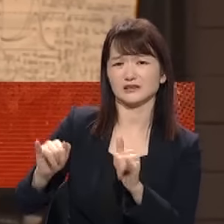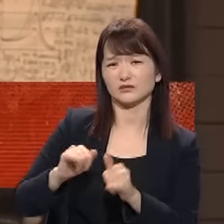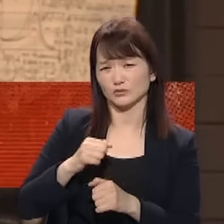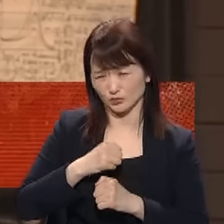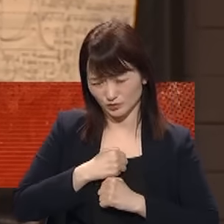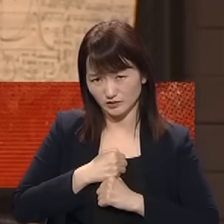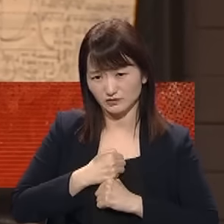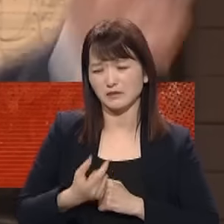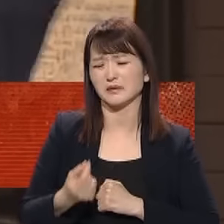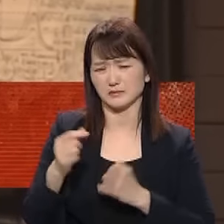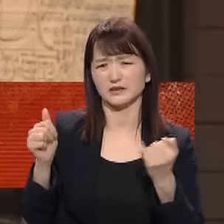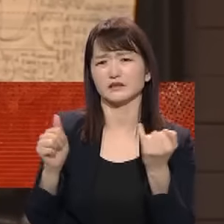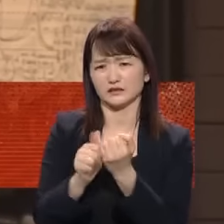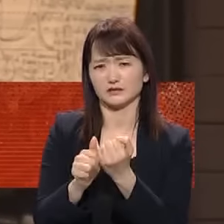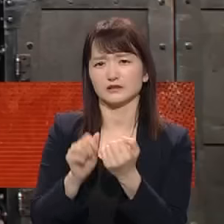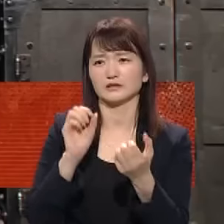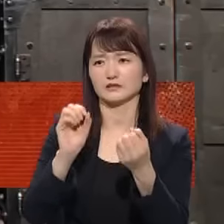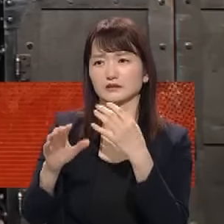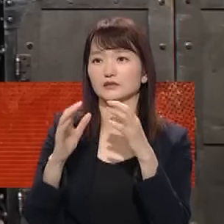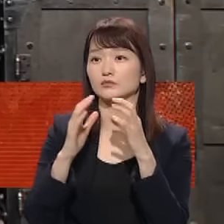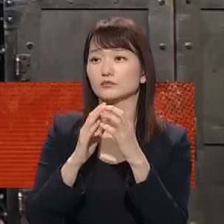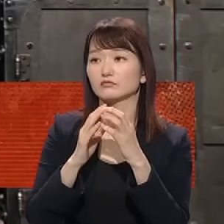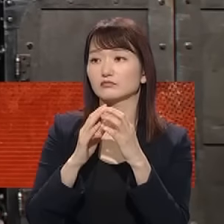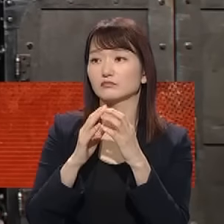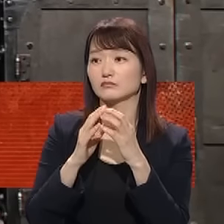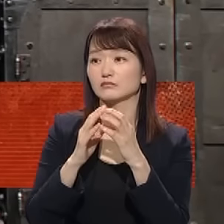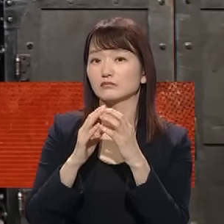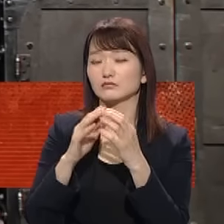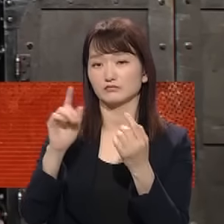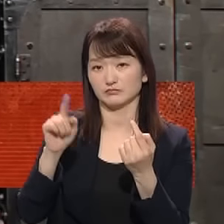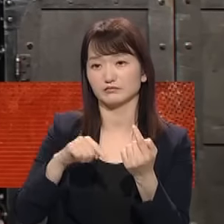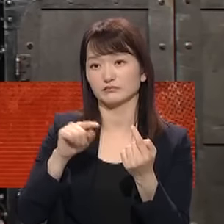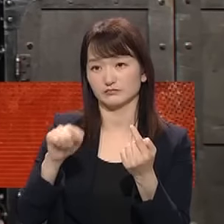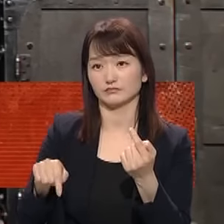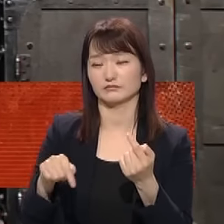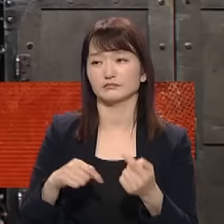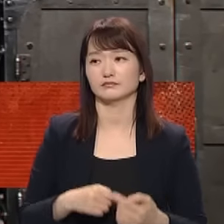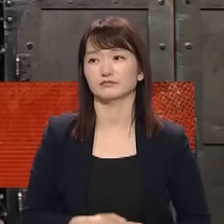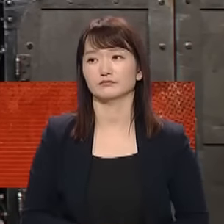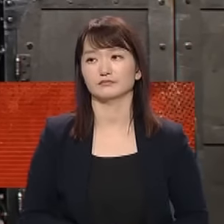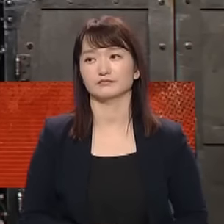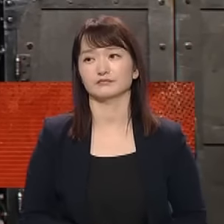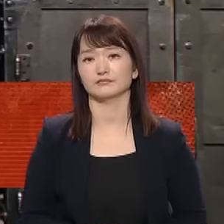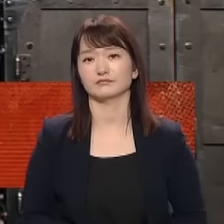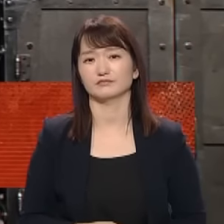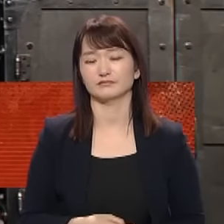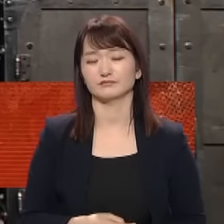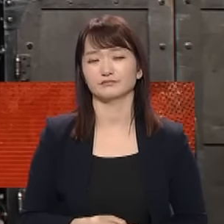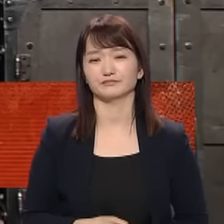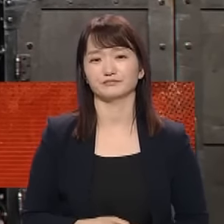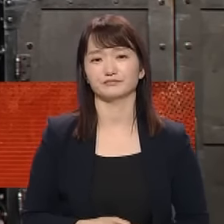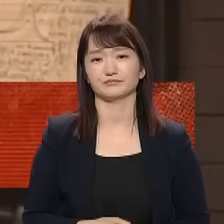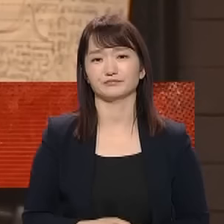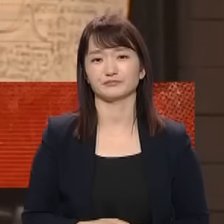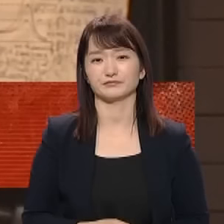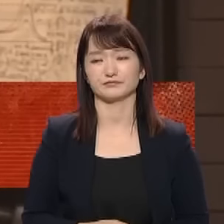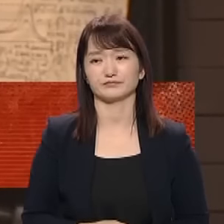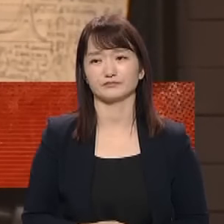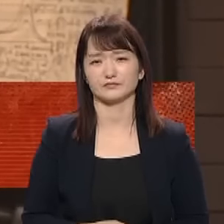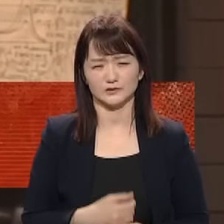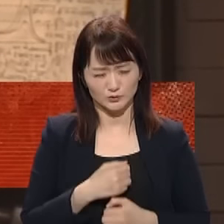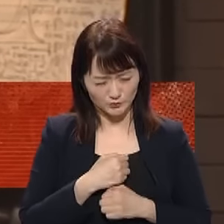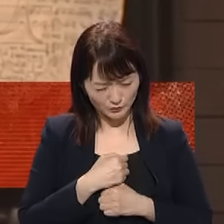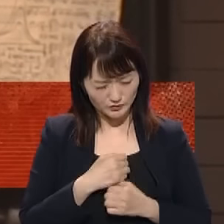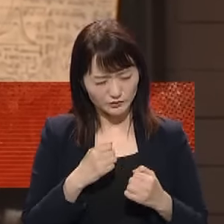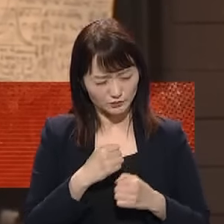돼. 야, 빨리 결혼해 그냥 동그라미. 아, 좋습니다. 저 이거 원했어요. 자, 다음은